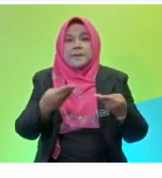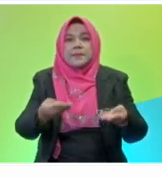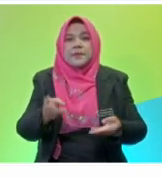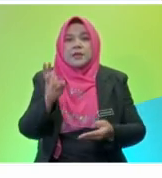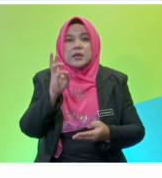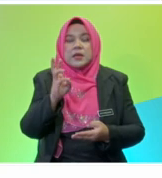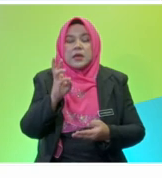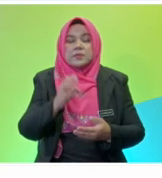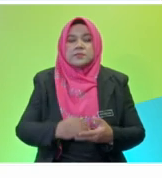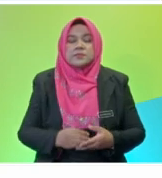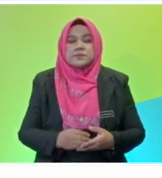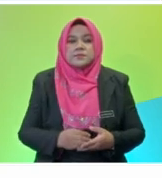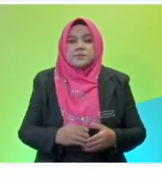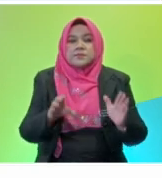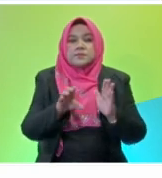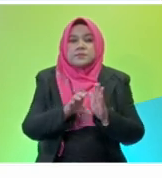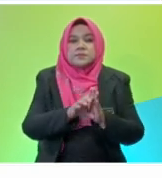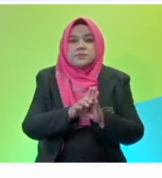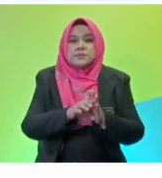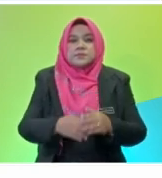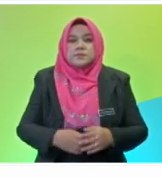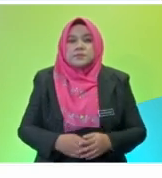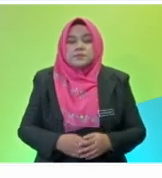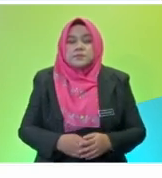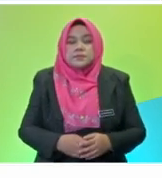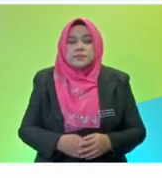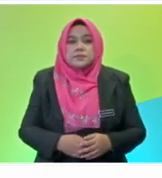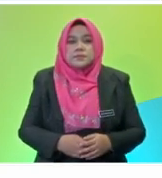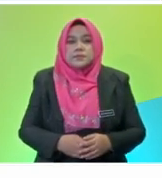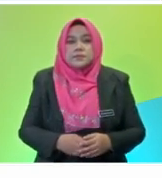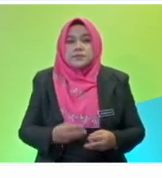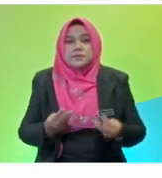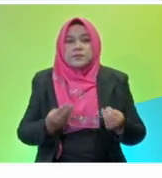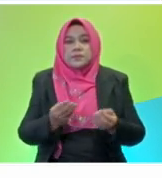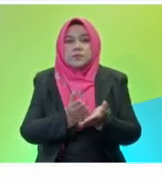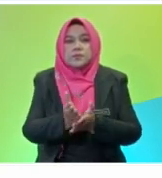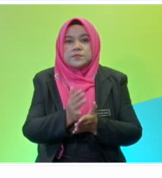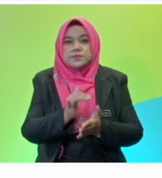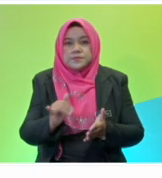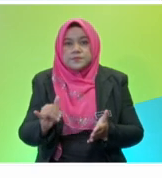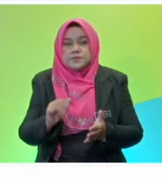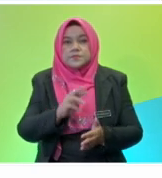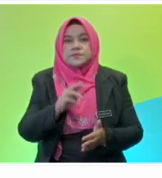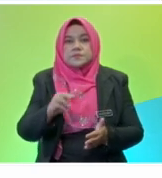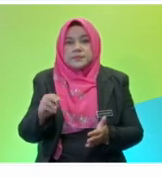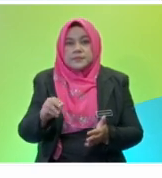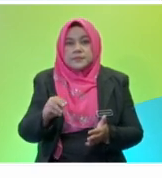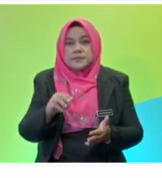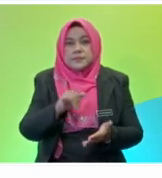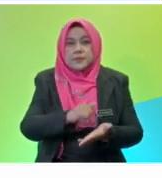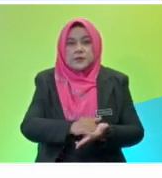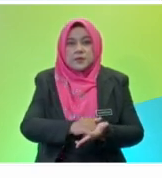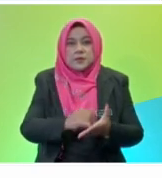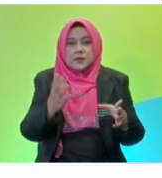contoh lah sebagai contoh mungkin untuk yang seterusnya itu murid itu untuk teknik